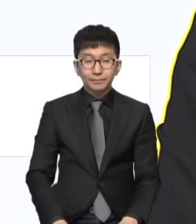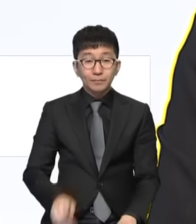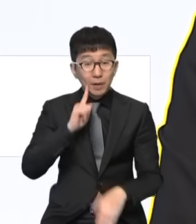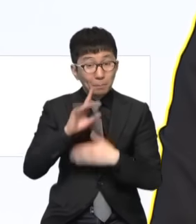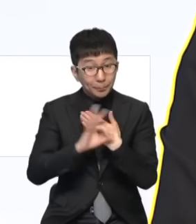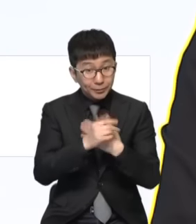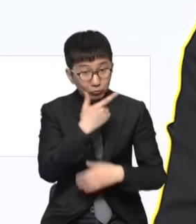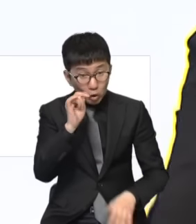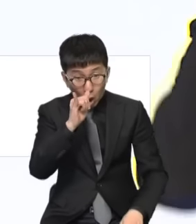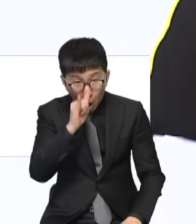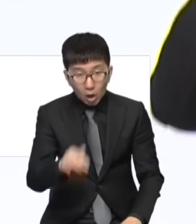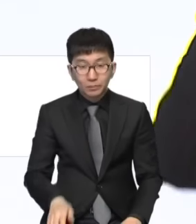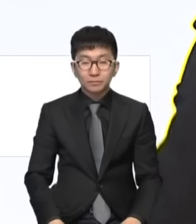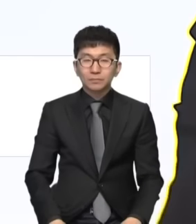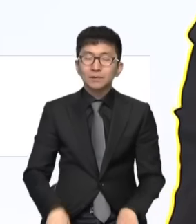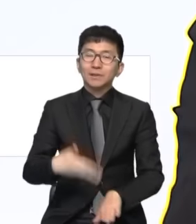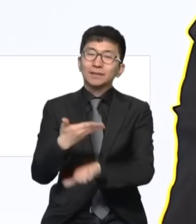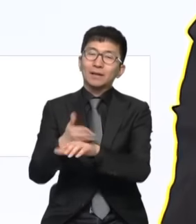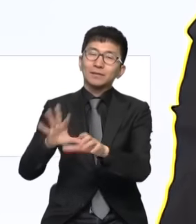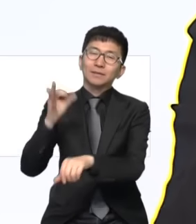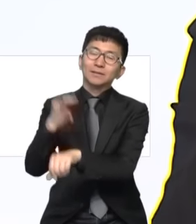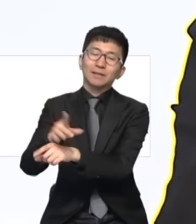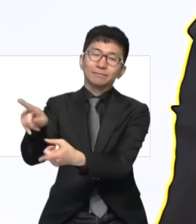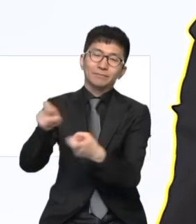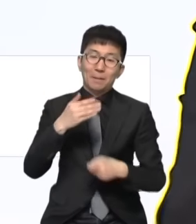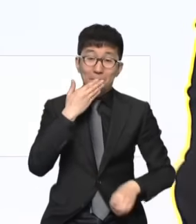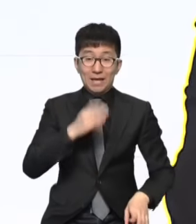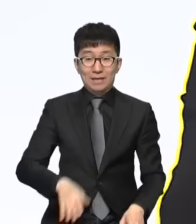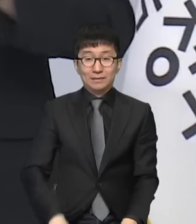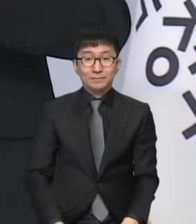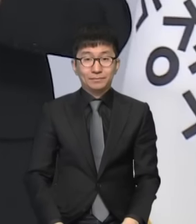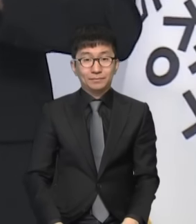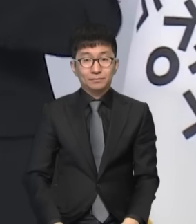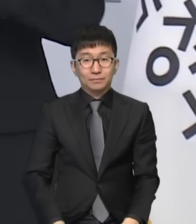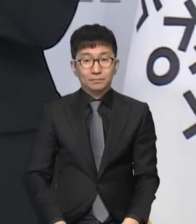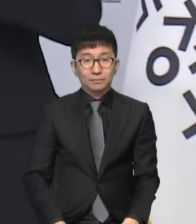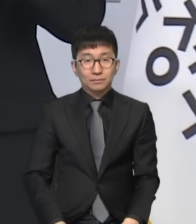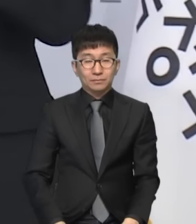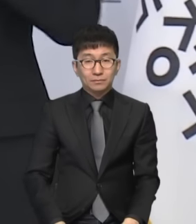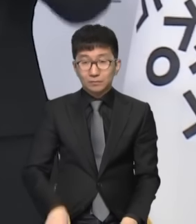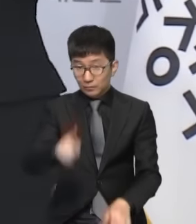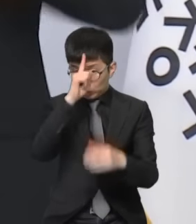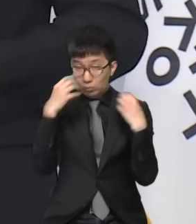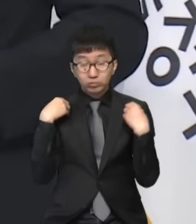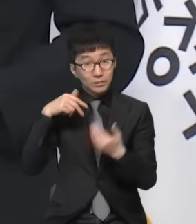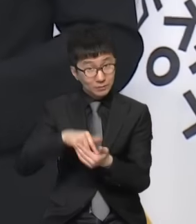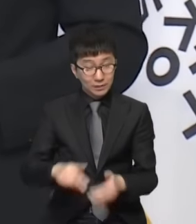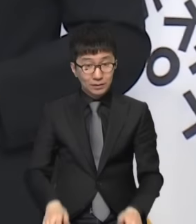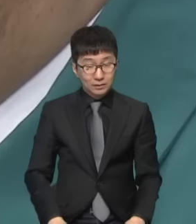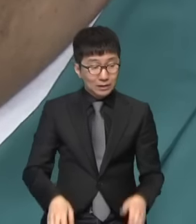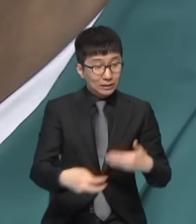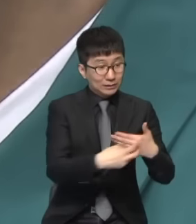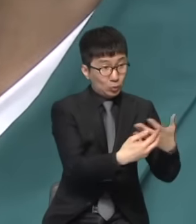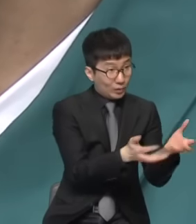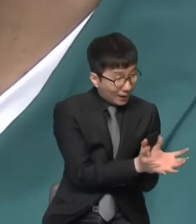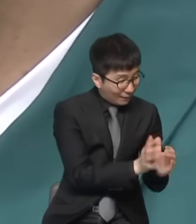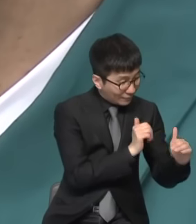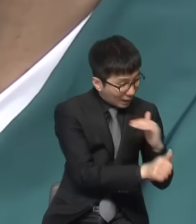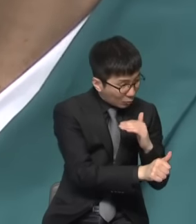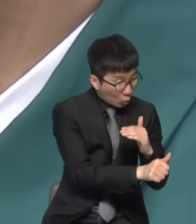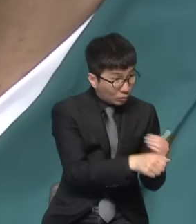해도 부족한 것 같다 그러면 이 부분은 뭐 수입도 고려할 수 있습니다. 정부는 의료계 대표가 구성되기 전이라도